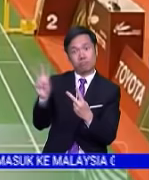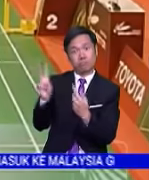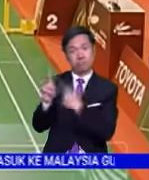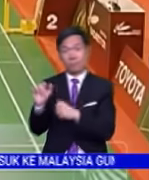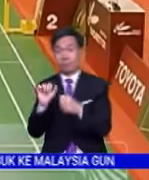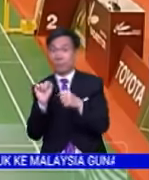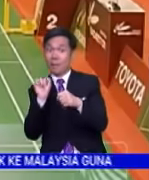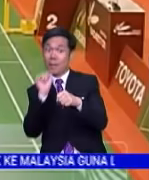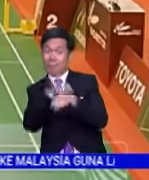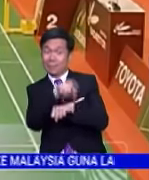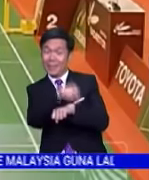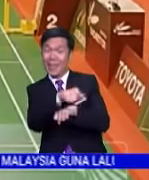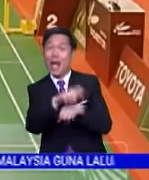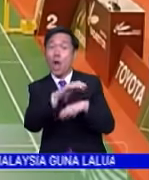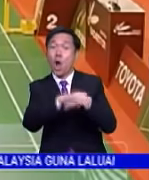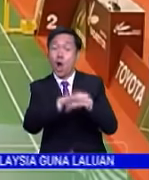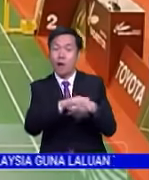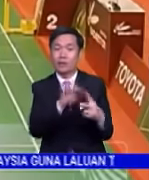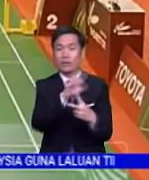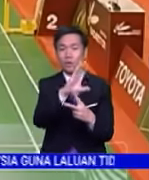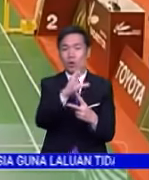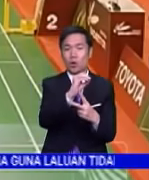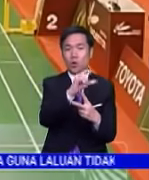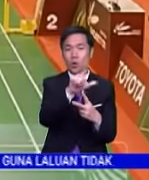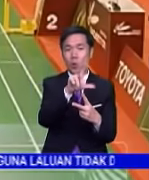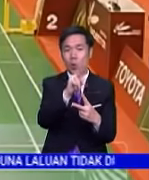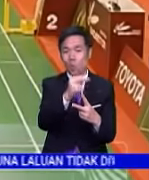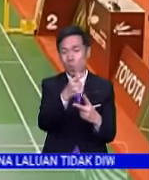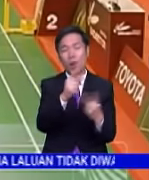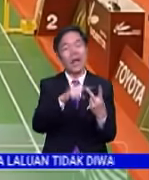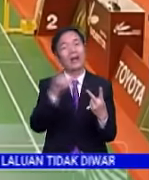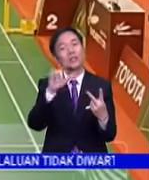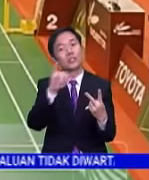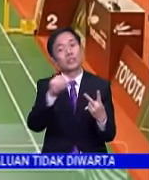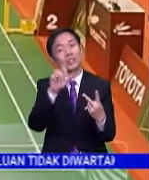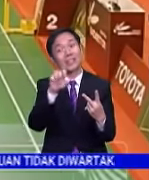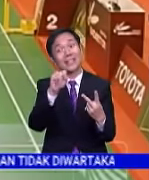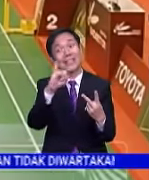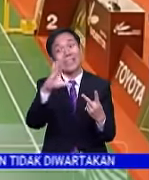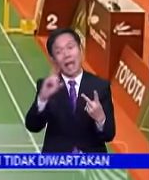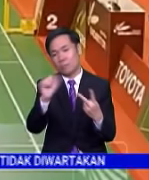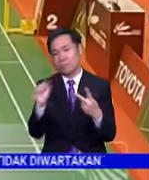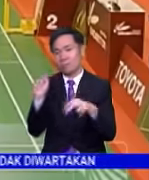lawan yang jadi England, Colm Hemming dan juga Jessica Puok.